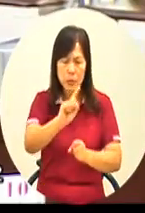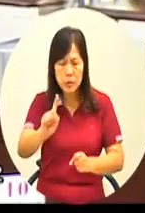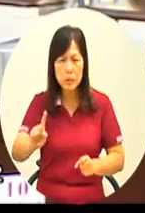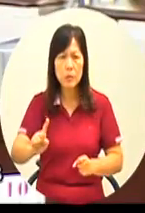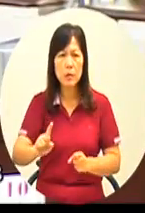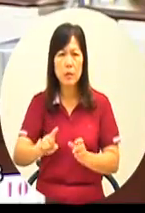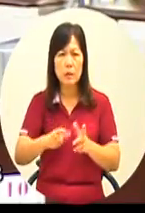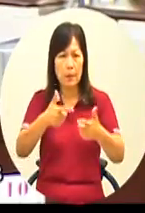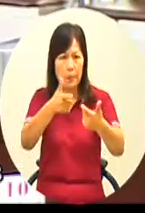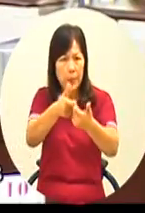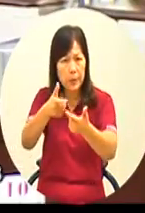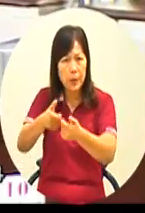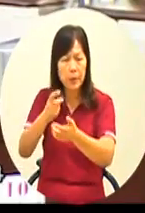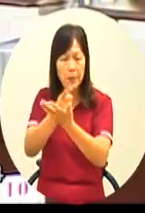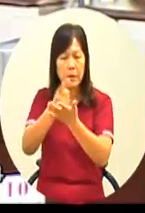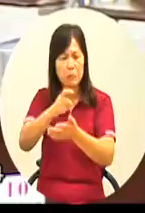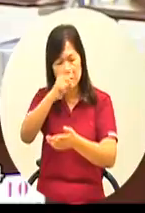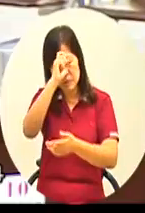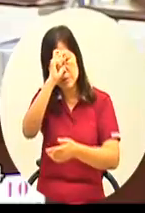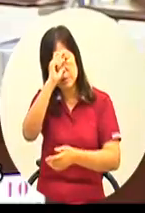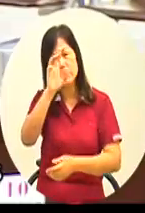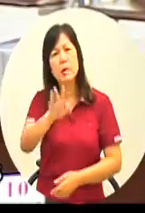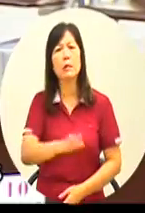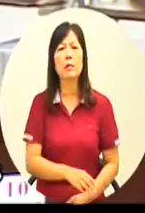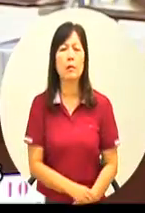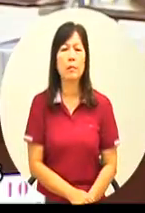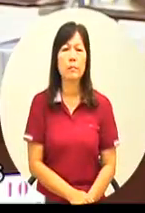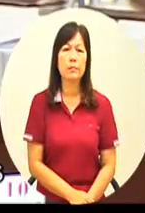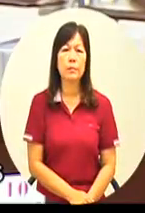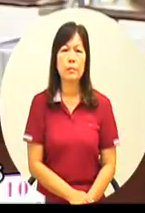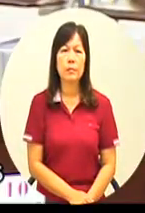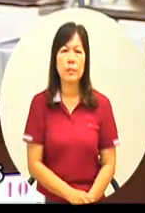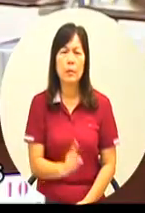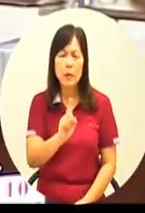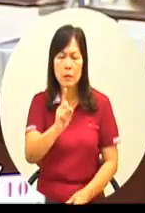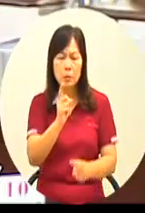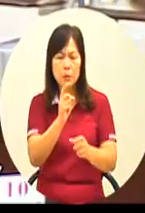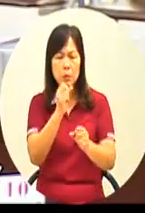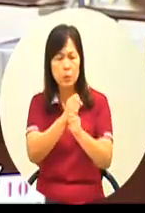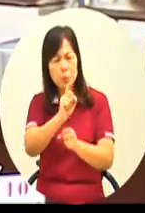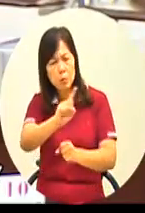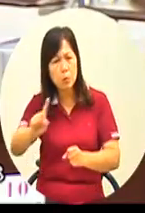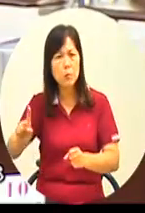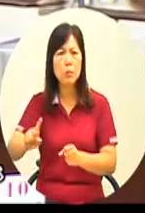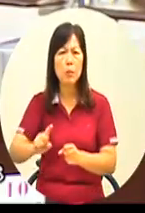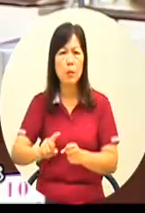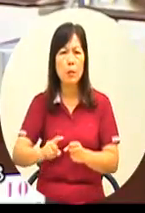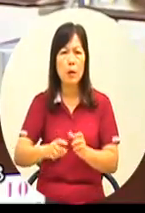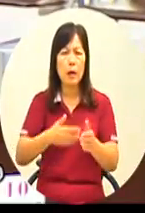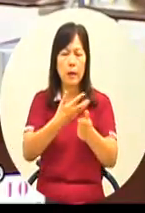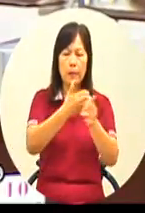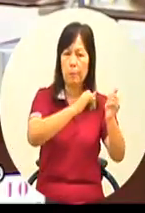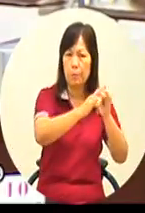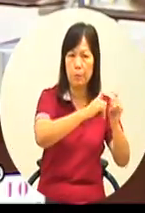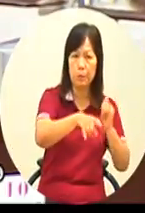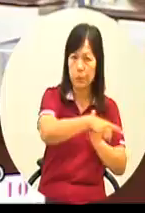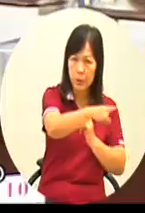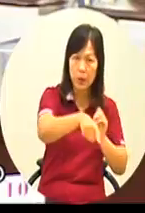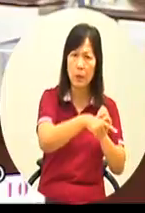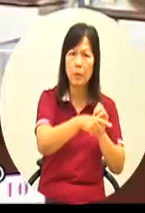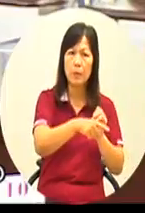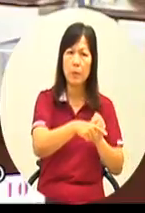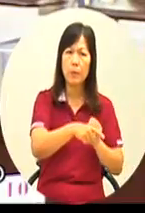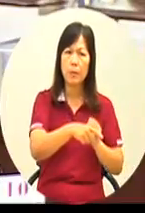下当符合了社会的期许。对不对吼？安怎做对不对吼？啊，才会当讲，予咱遮个市民嘞，吼，啊，会